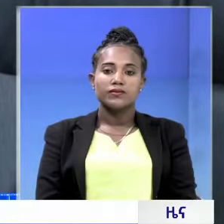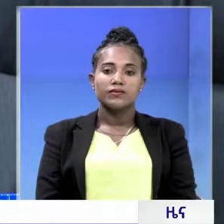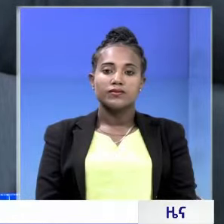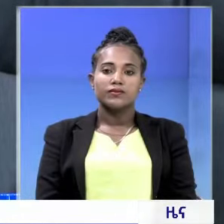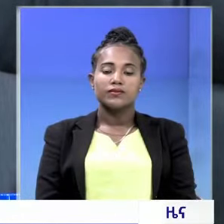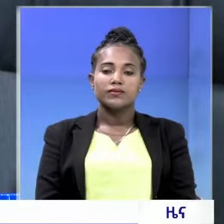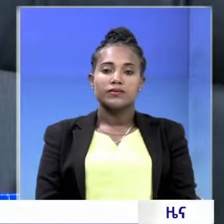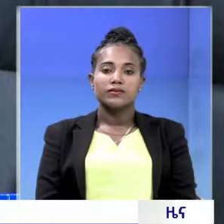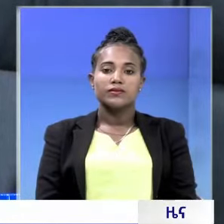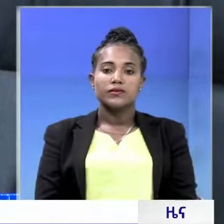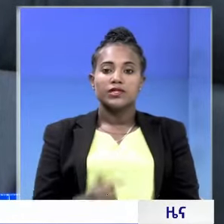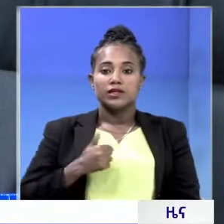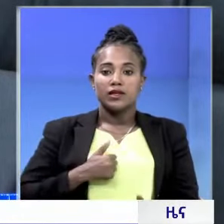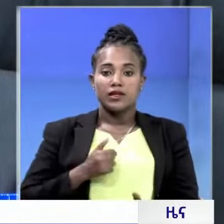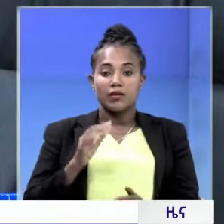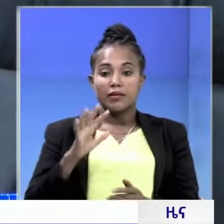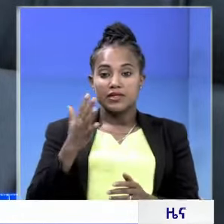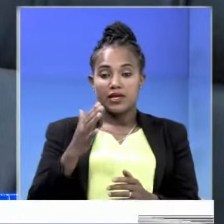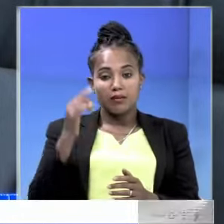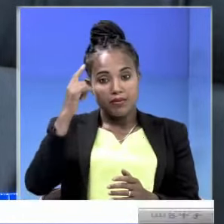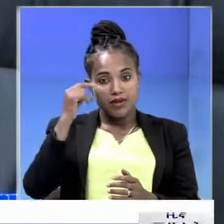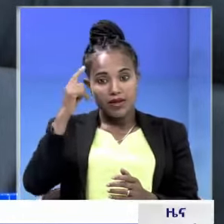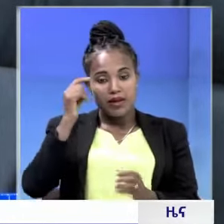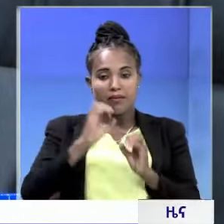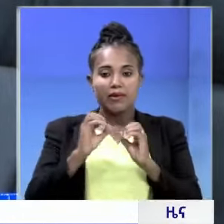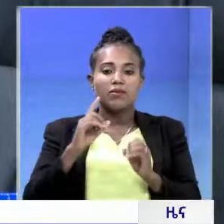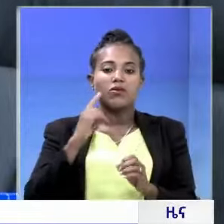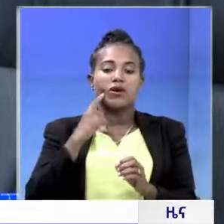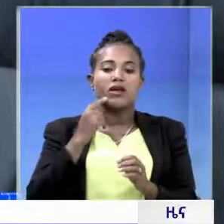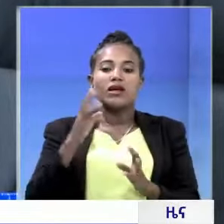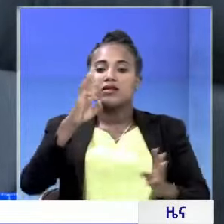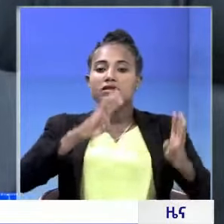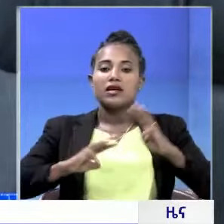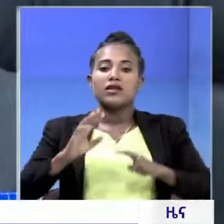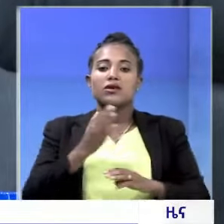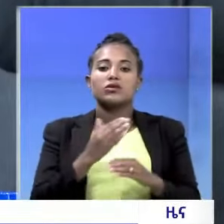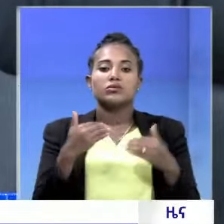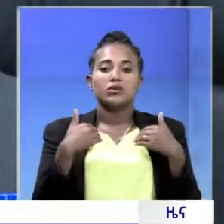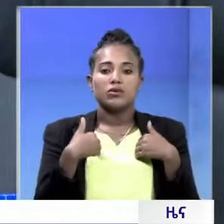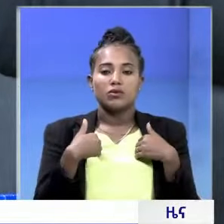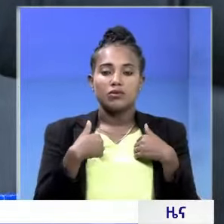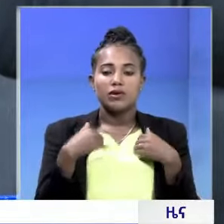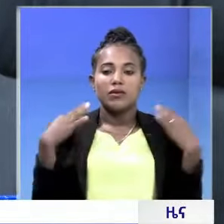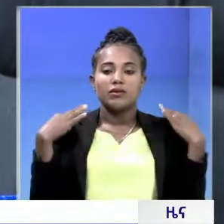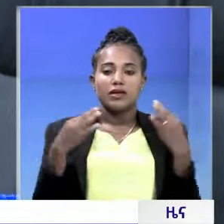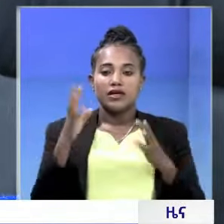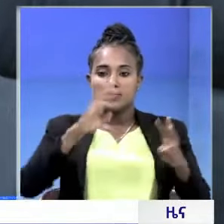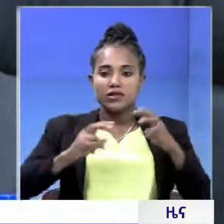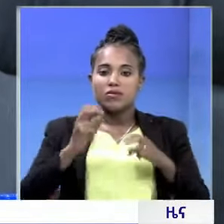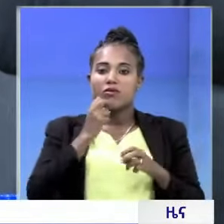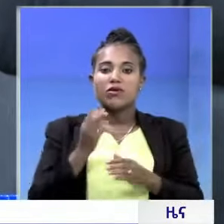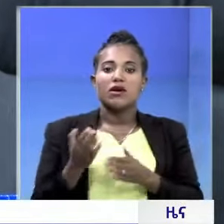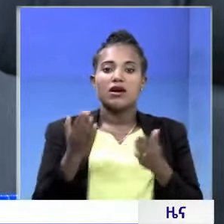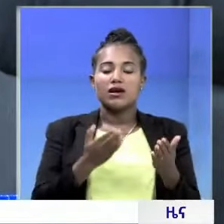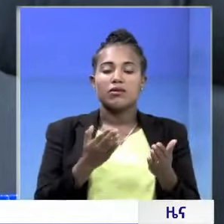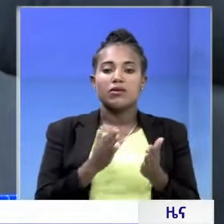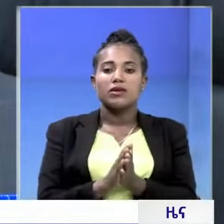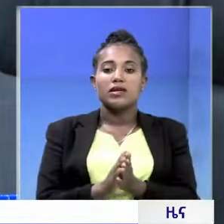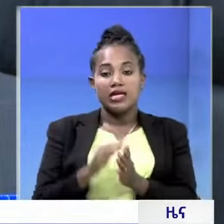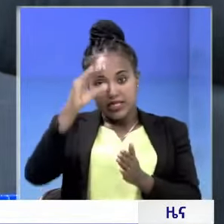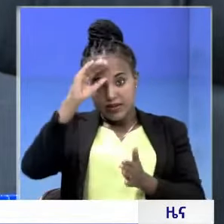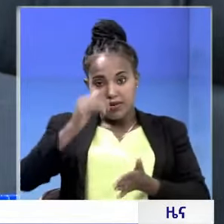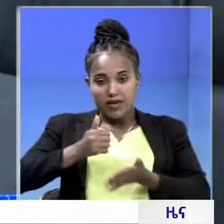there. እኔ እንደሚመስለኝ በትግራይ ምንም እንኳን አስቸጋሪ ነገሮች ቢኖሩም በጤና ችግር፣ በውሃ አቅርቦት፣ በሰብአዊ